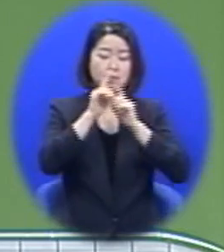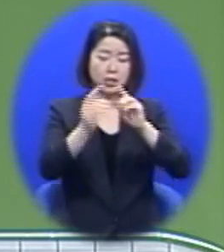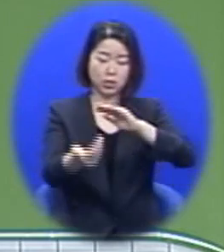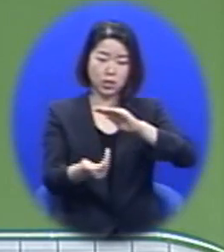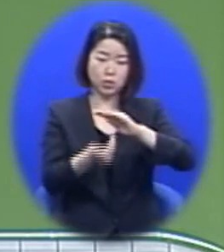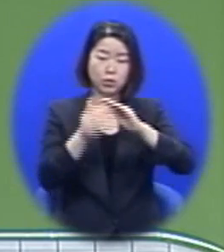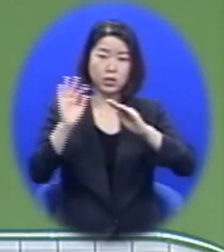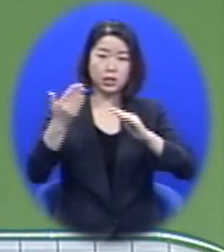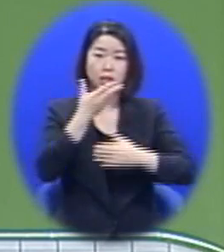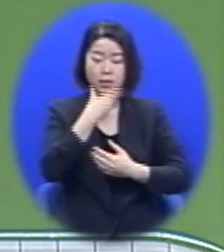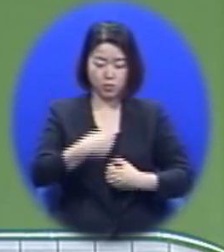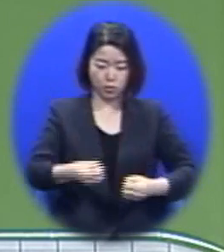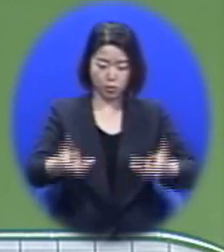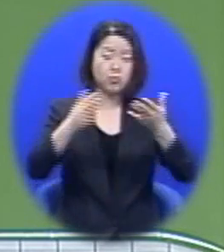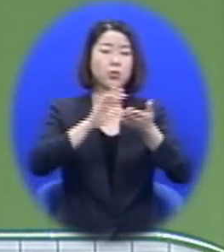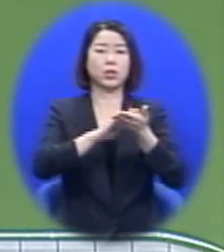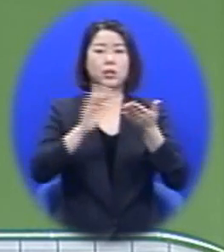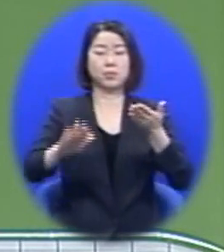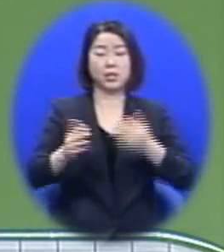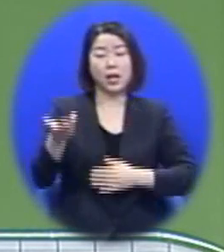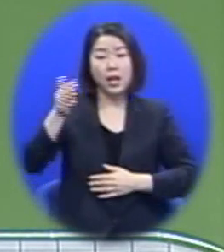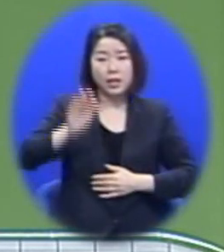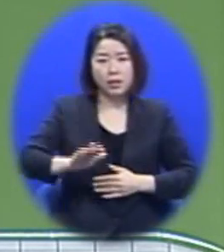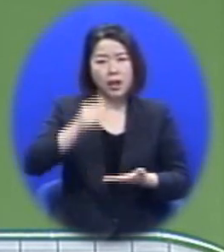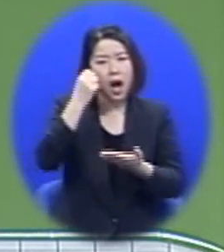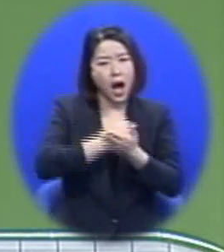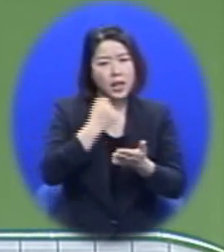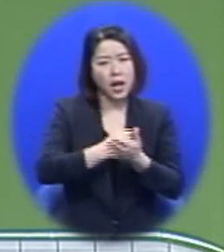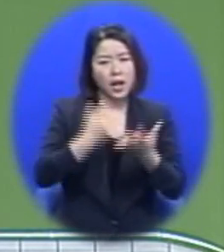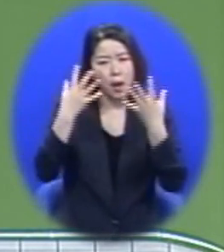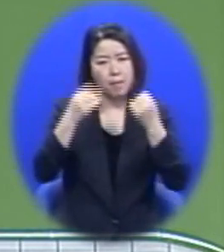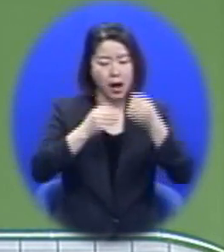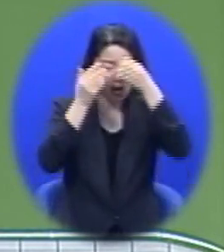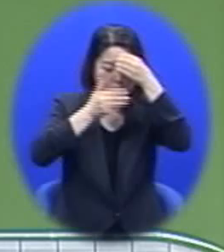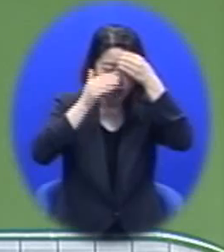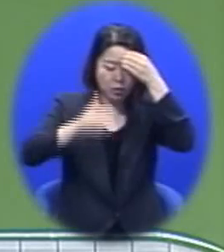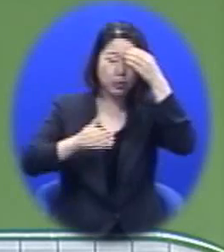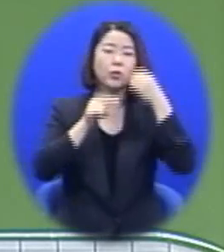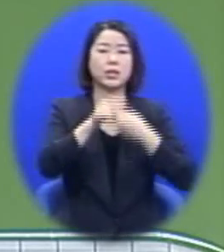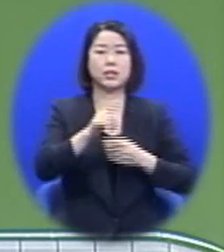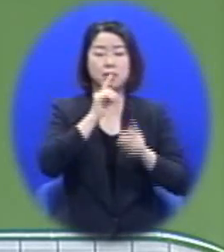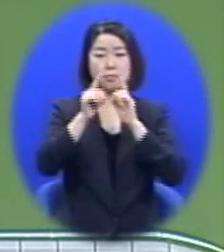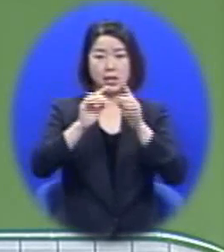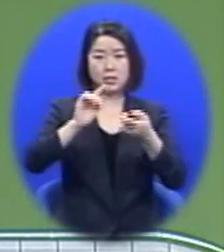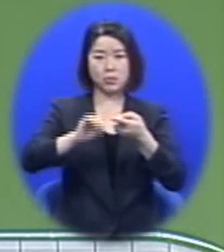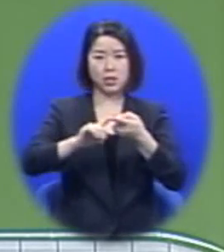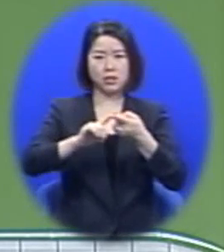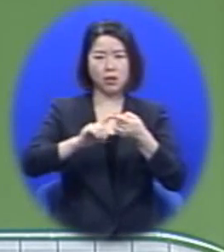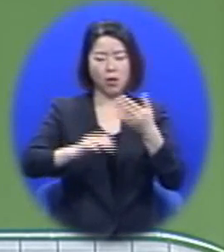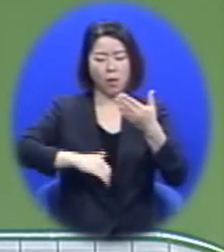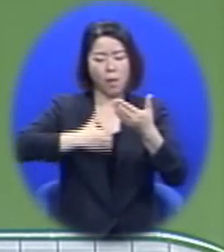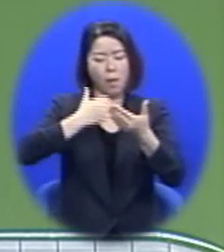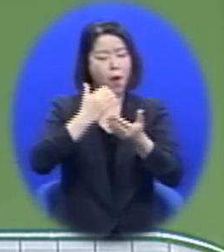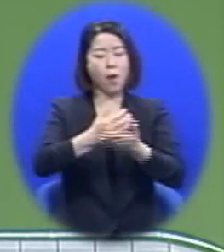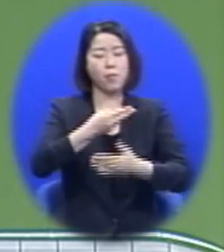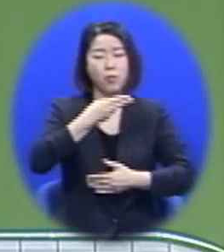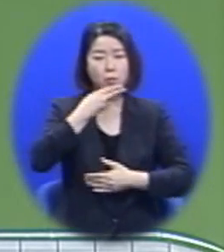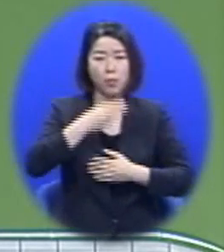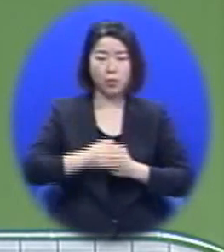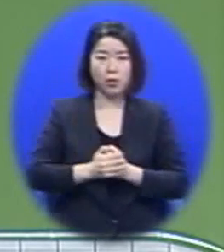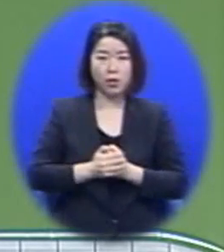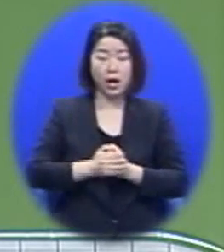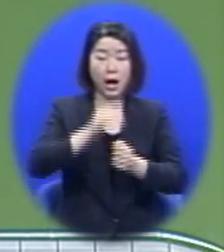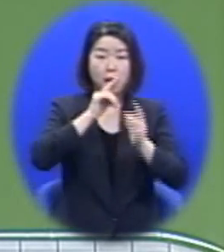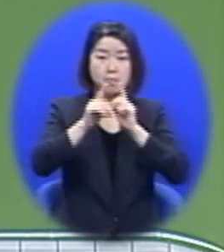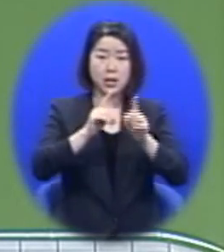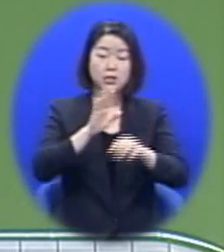되기를 축복합니다. 그런데 안타깝게도 많은 성도들이 이 말씀에 대해서 별로 감흥이 없습니다.